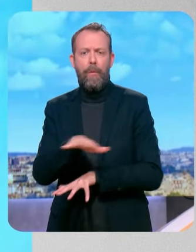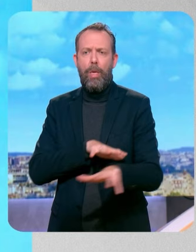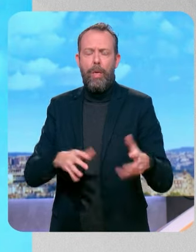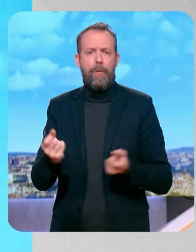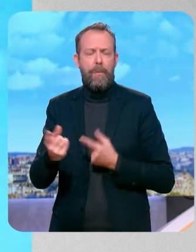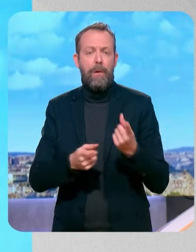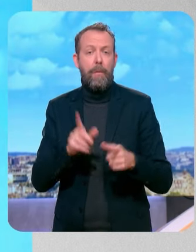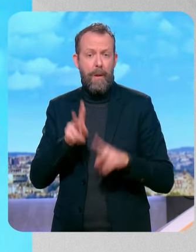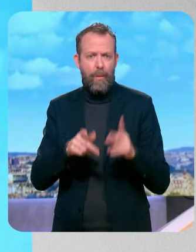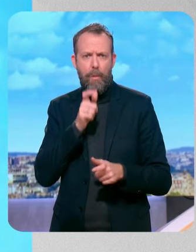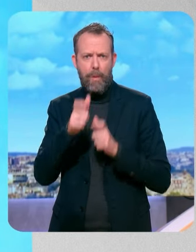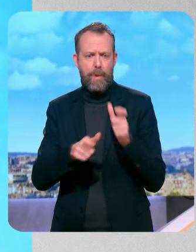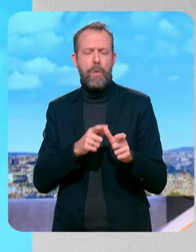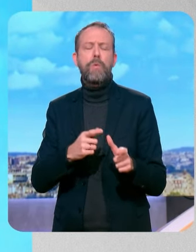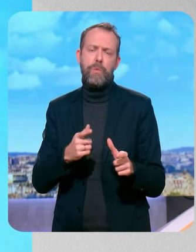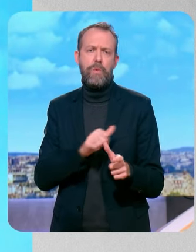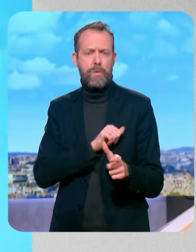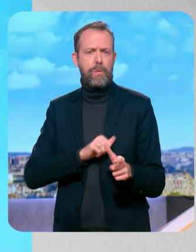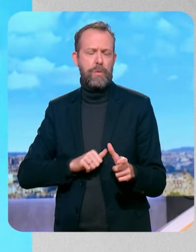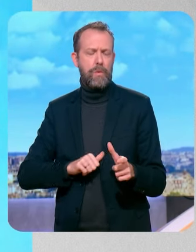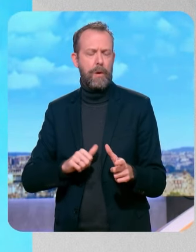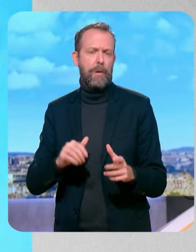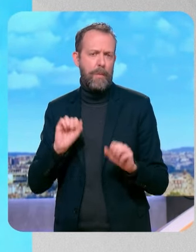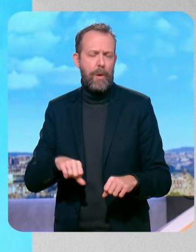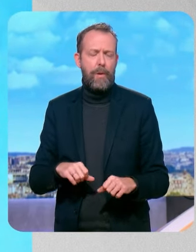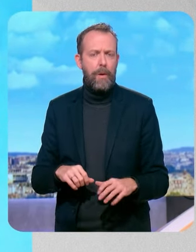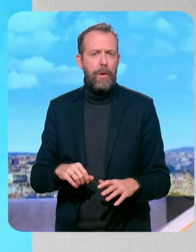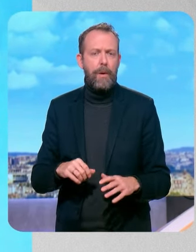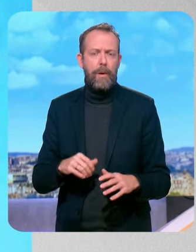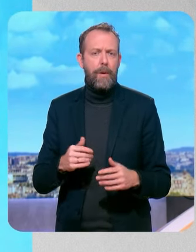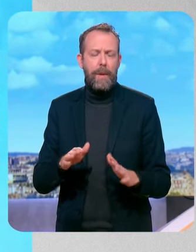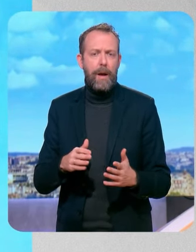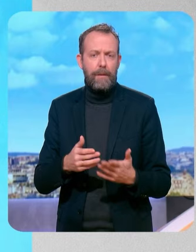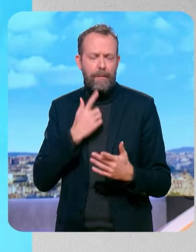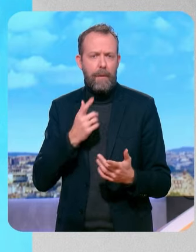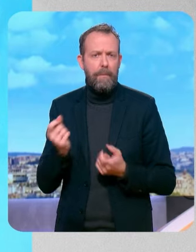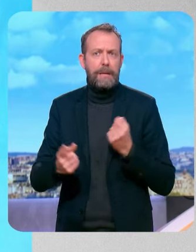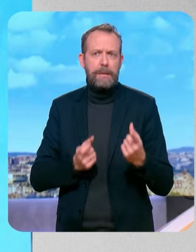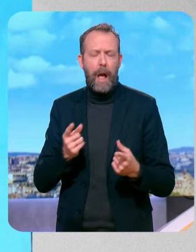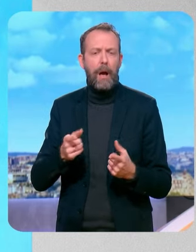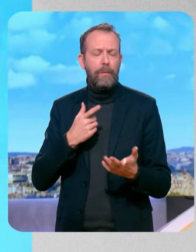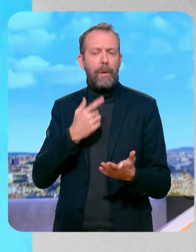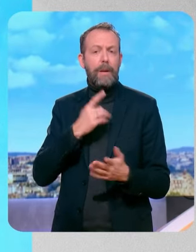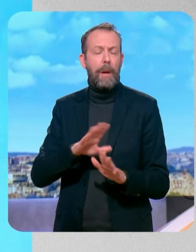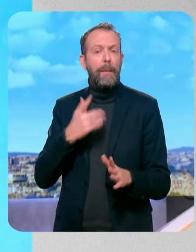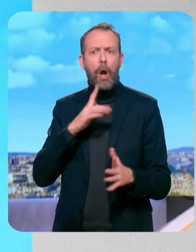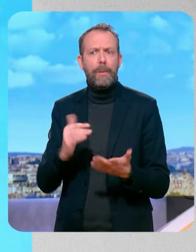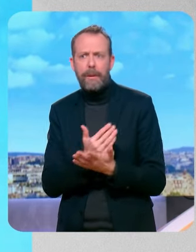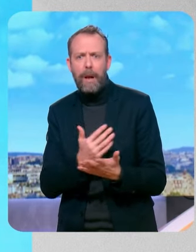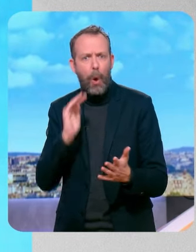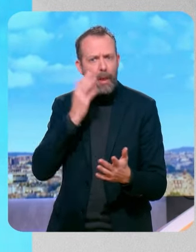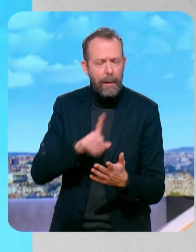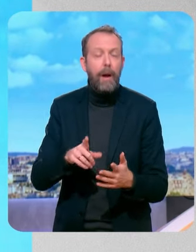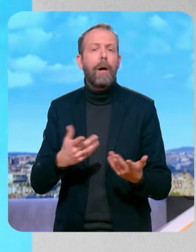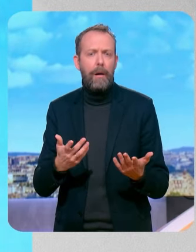emploient même des mots parfois un peu plus vifs que ça, que c'est le bazar, qu'on ne s'y reconnaît pas, mais qu'est-ce qui se passe, comment on